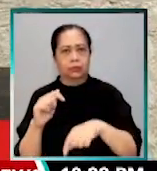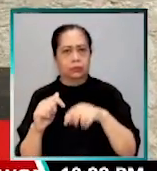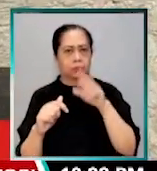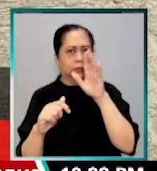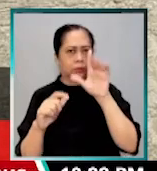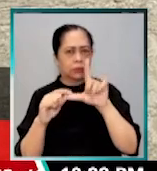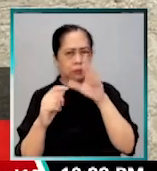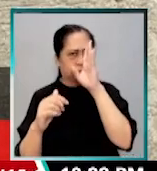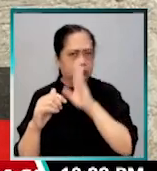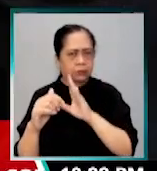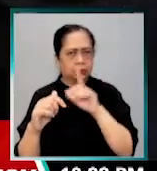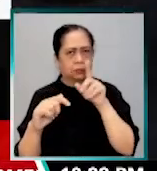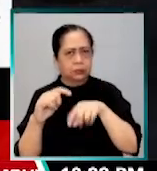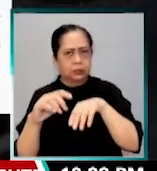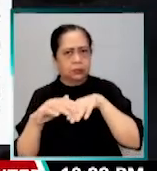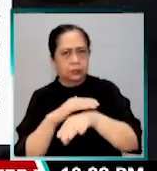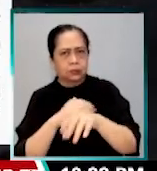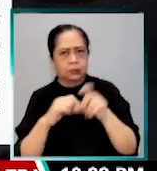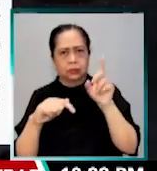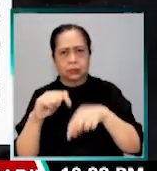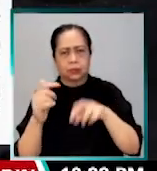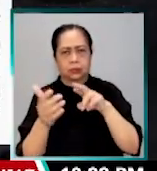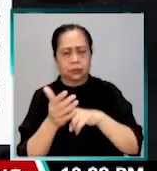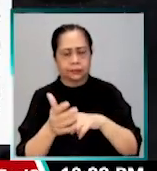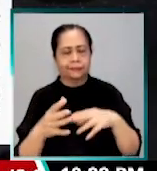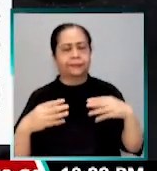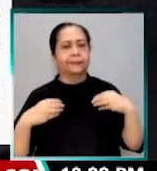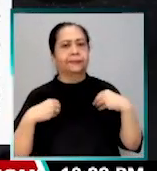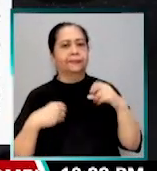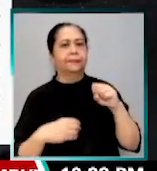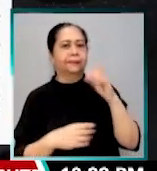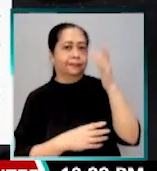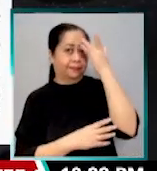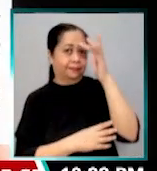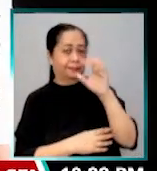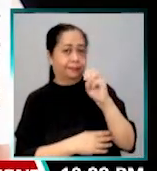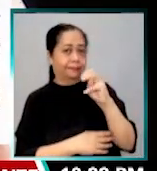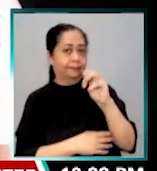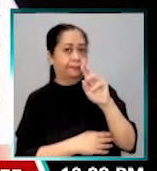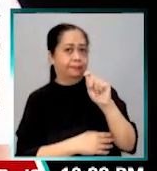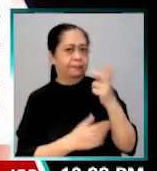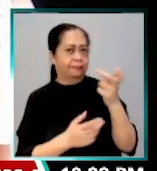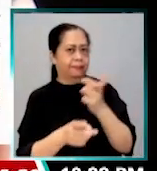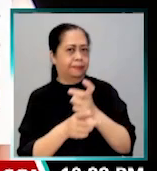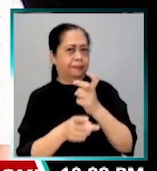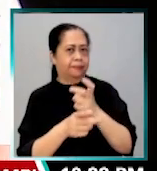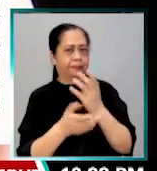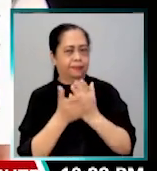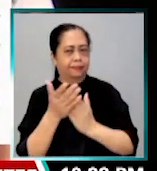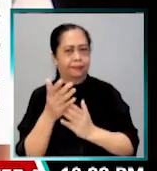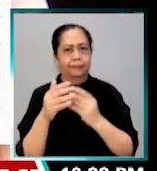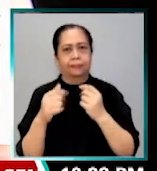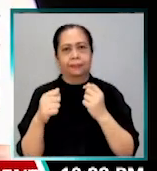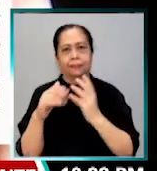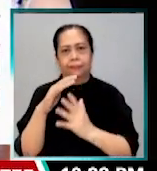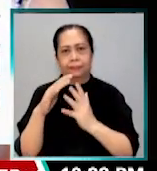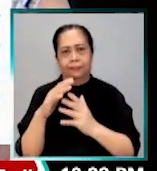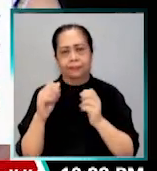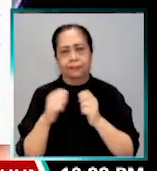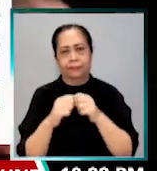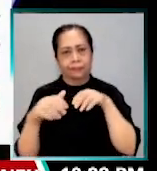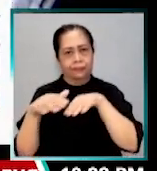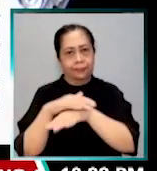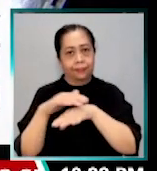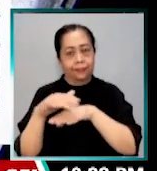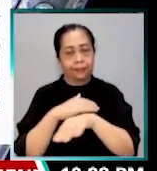hindi makakapag-register. Aminado naman ng Smart Communications na posibleng mahirapan ang ilang subscriber sa pag-access sa kanilang